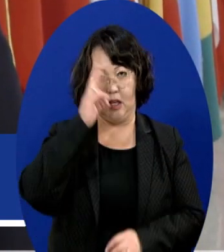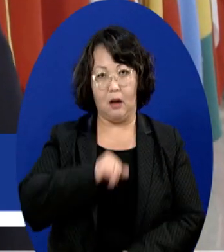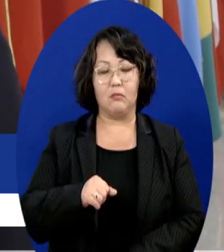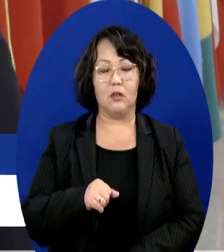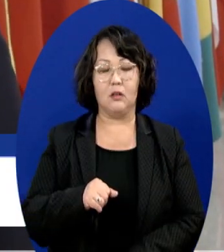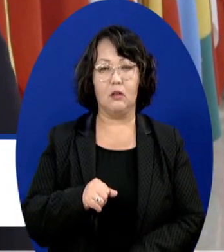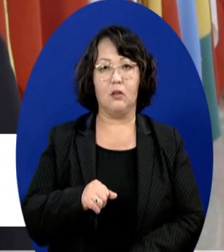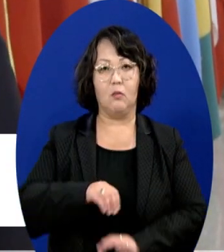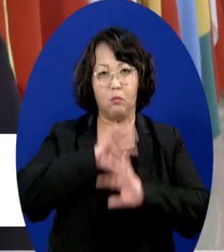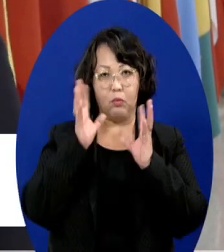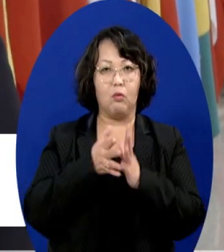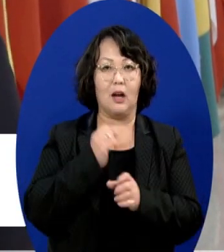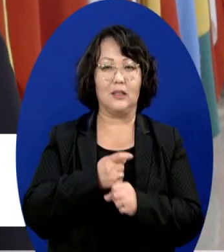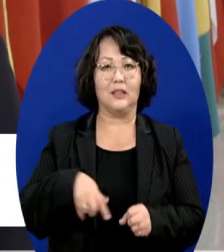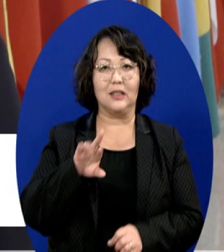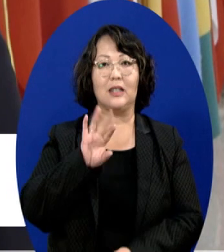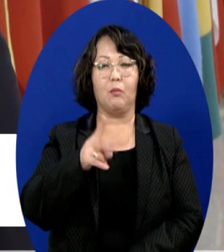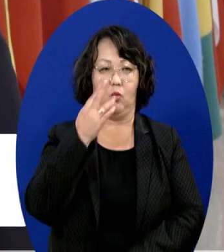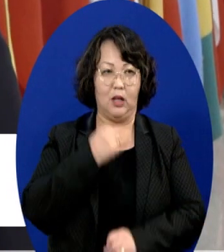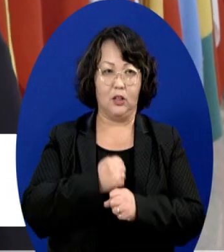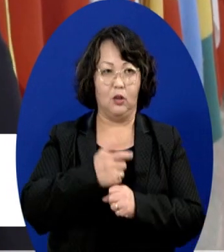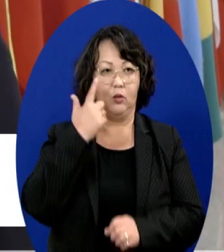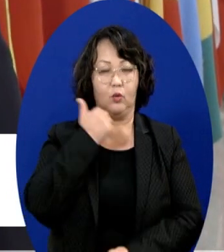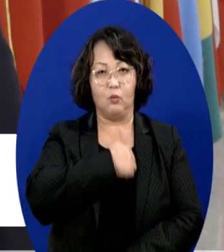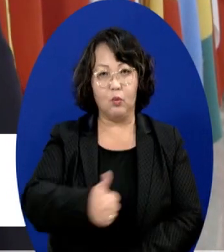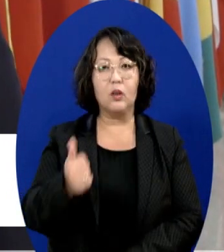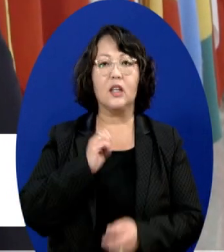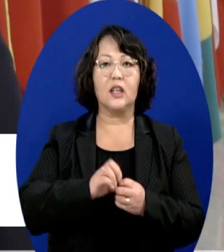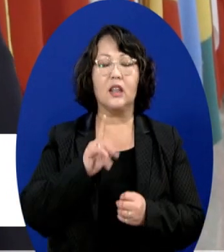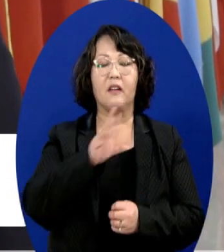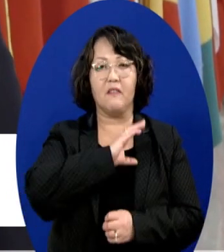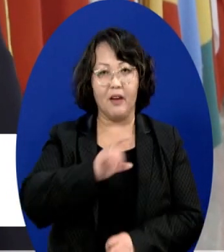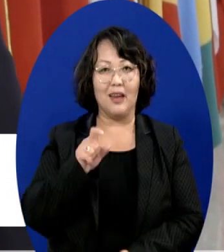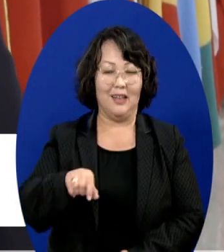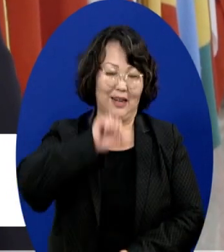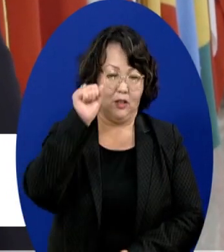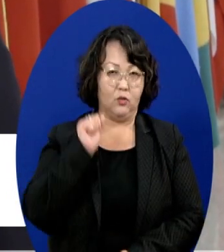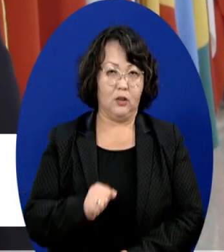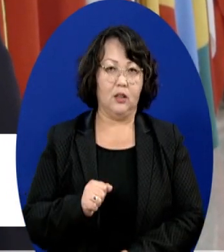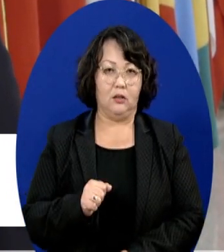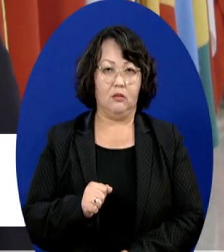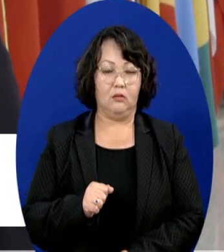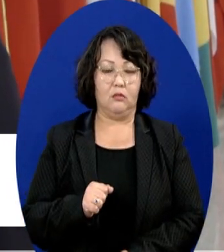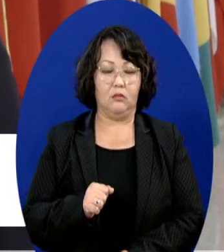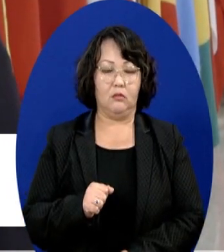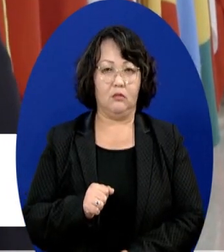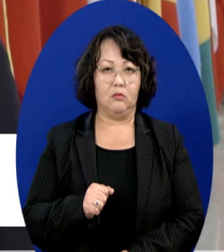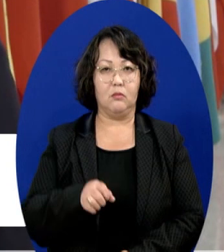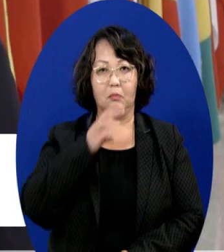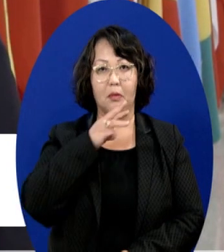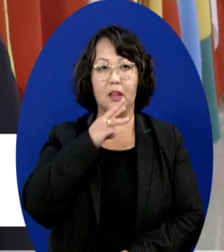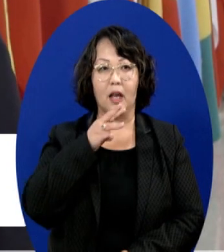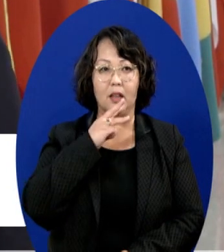нийт хамт олон ямар үйл ажиллагааг өдөр тутмдаа эрхэлдэг гэсэн энэхүү асуудлуудад одоо